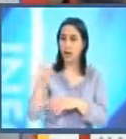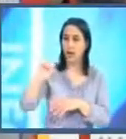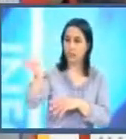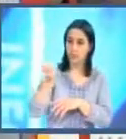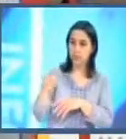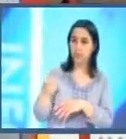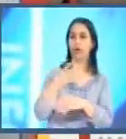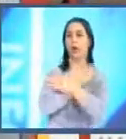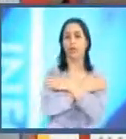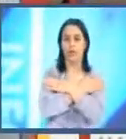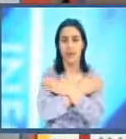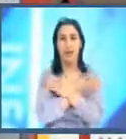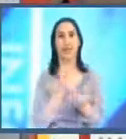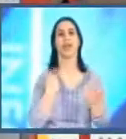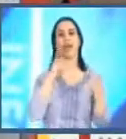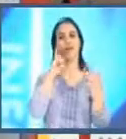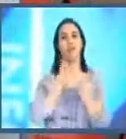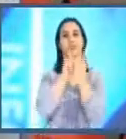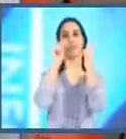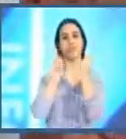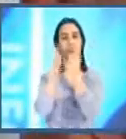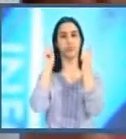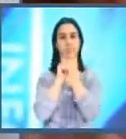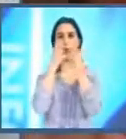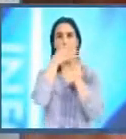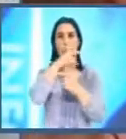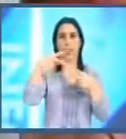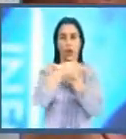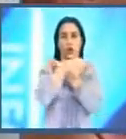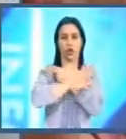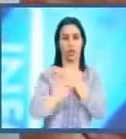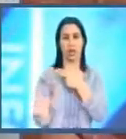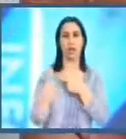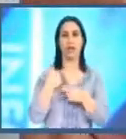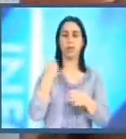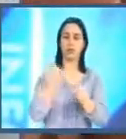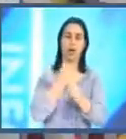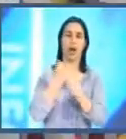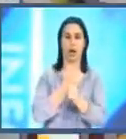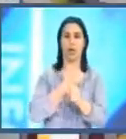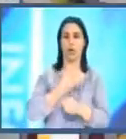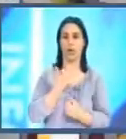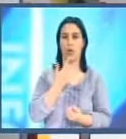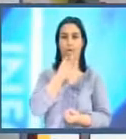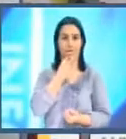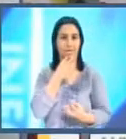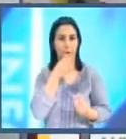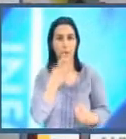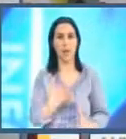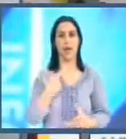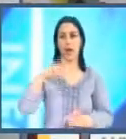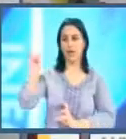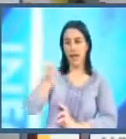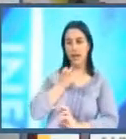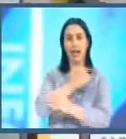corrent, dona una abraçada, i no pots tallar. És una feina molt agraïda perquè veus que venen a tu,